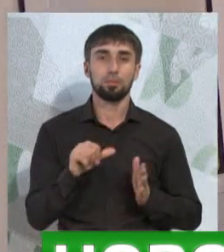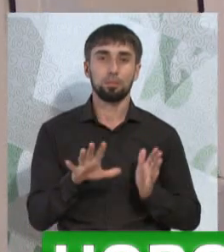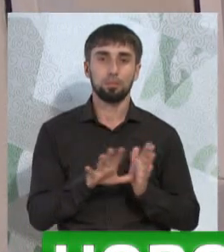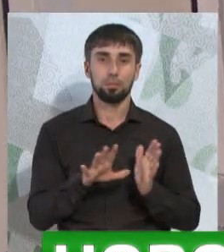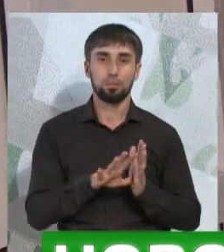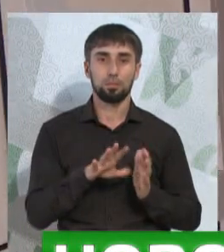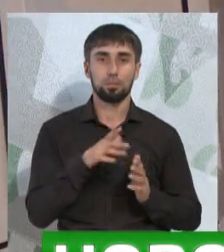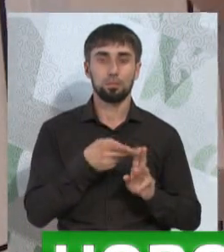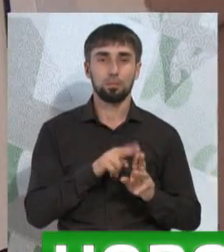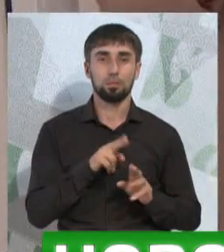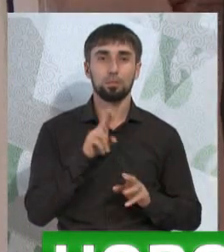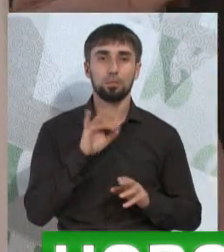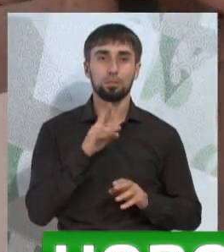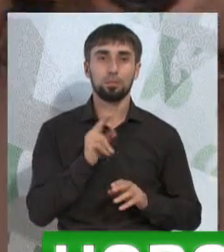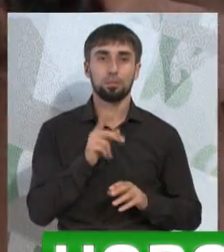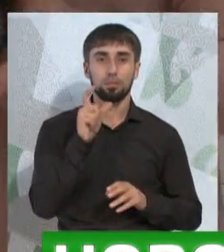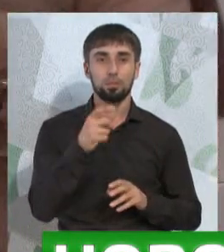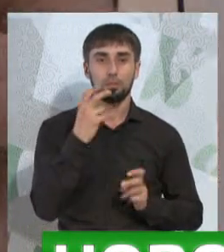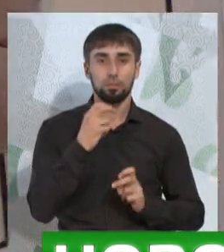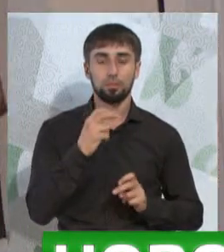Электрический. Так, куда вам его представляют?